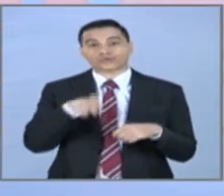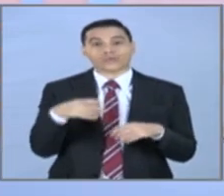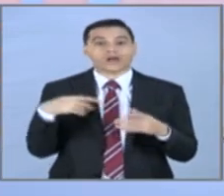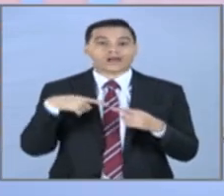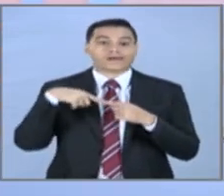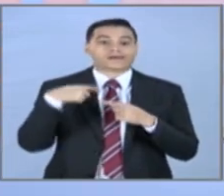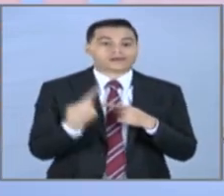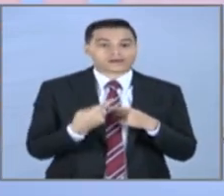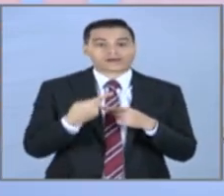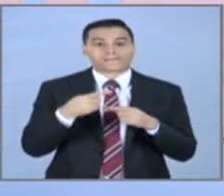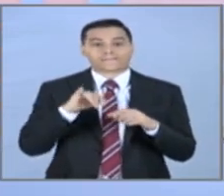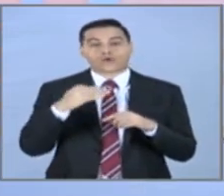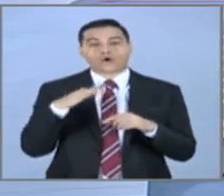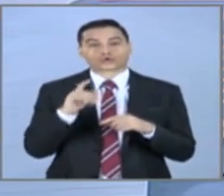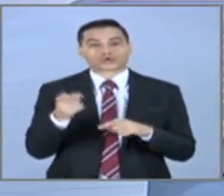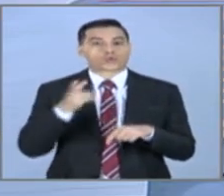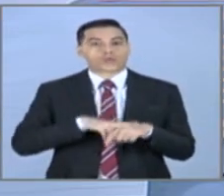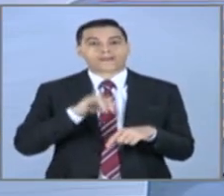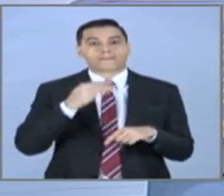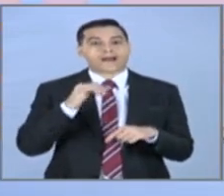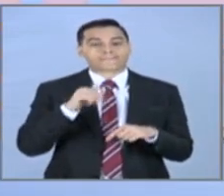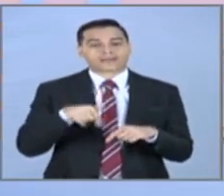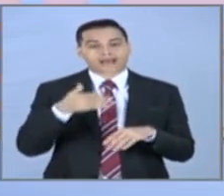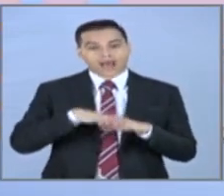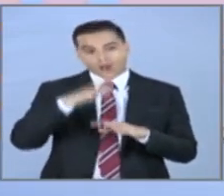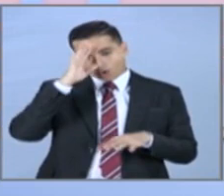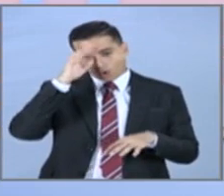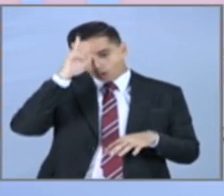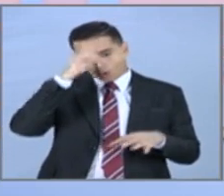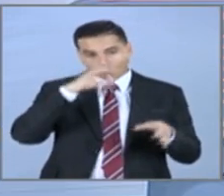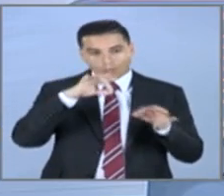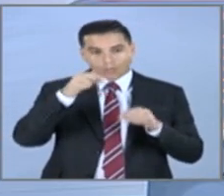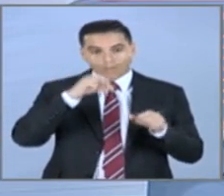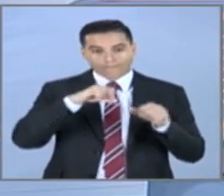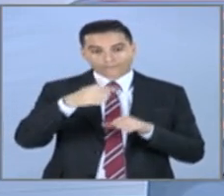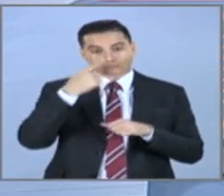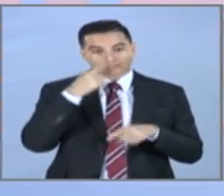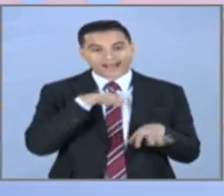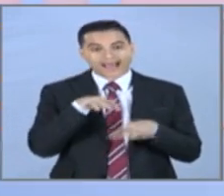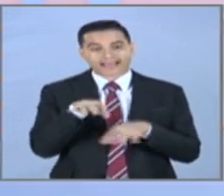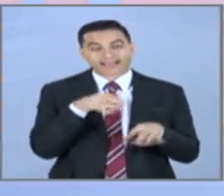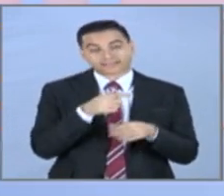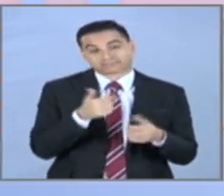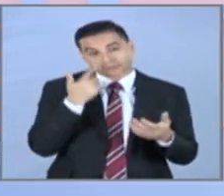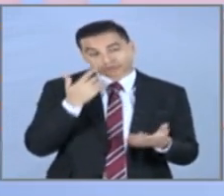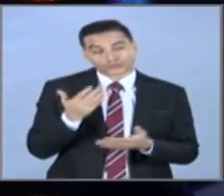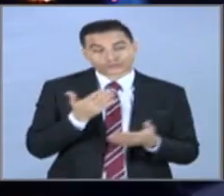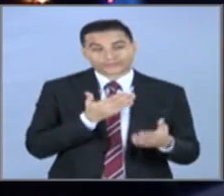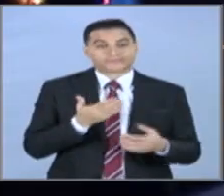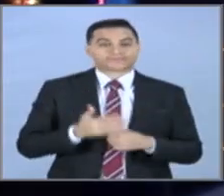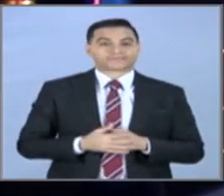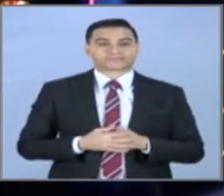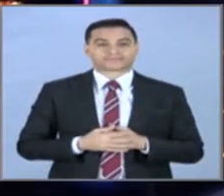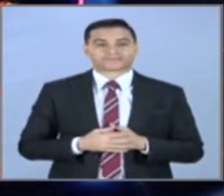السؤال اللي جاي لمحسن ومحمد. هندسة. أيوة هندسة، برافو عليك. علوم والسؤال هو،